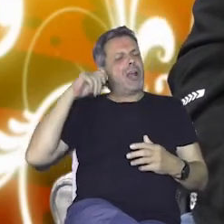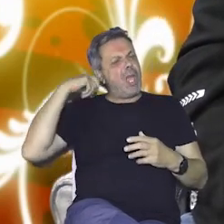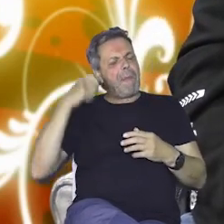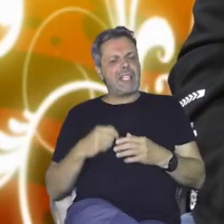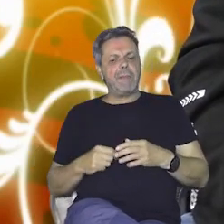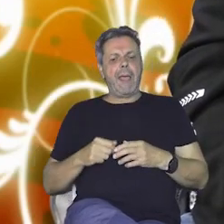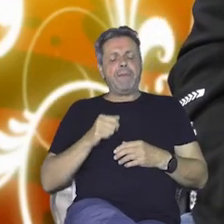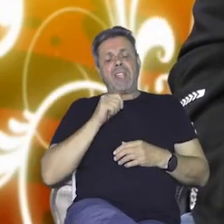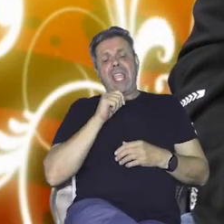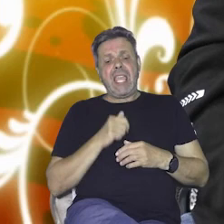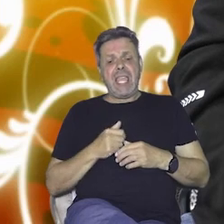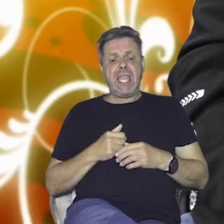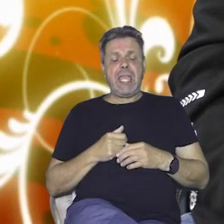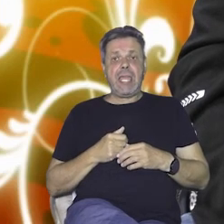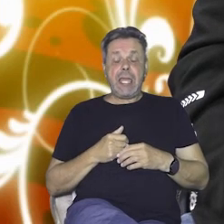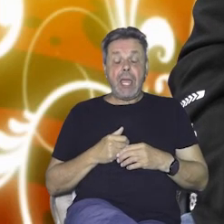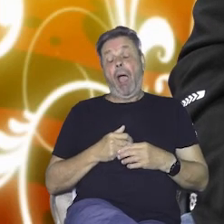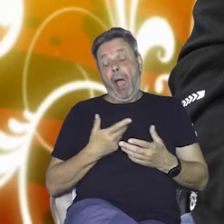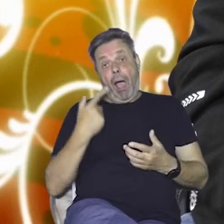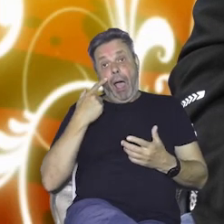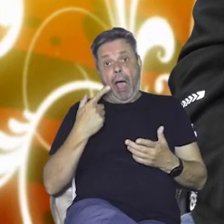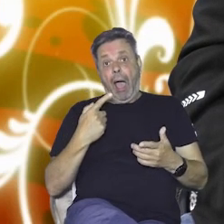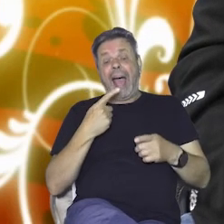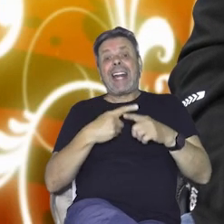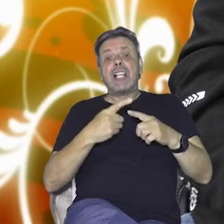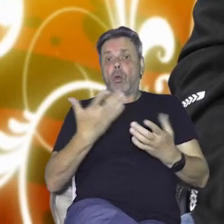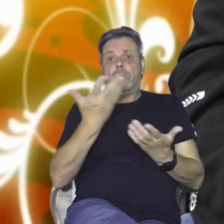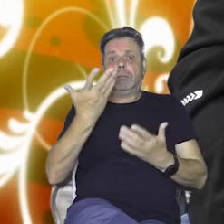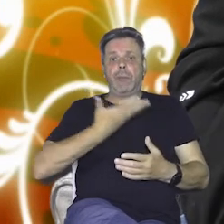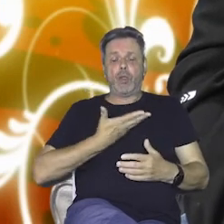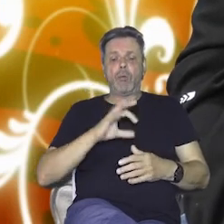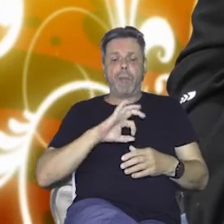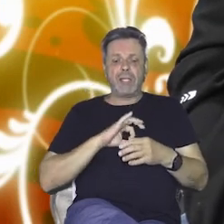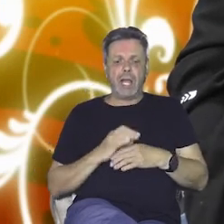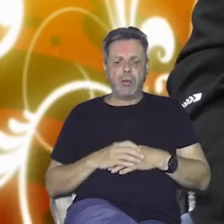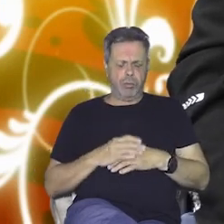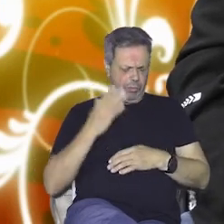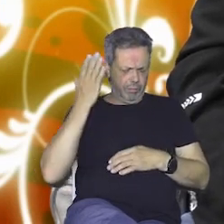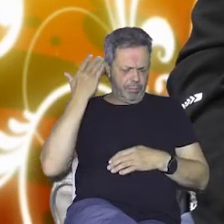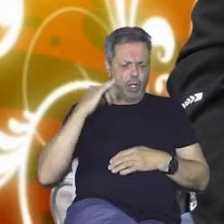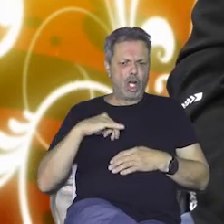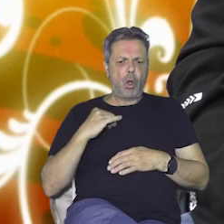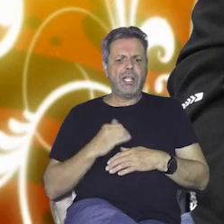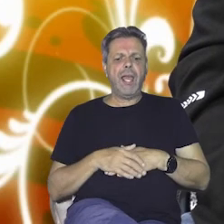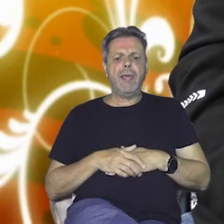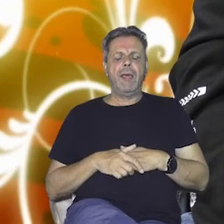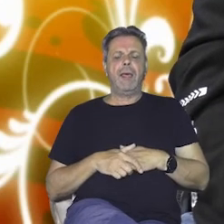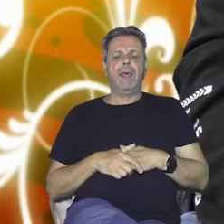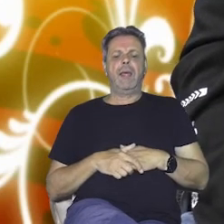i onda, a povod za medalju koja je bila, to je bilo lani, jer mislim medalju Grada